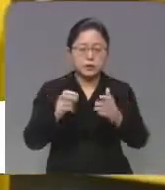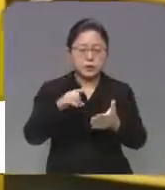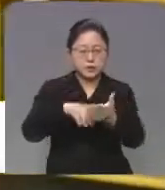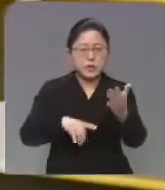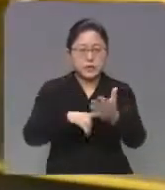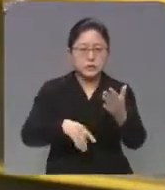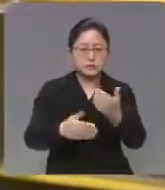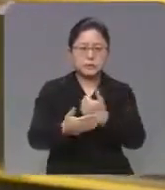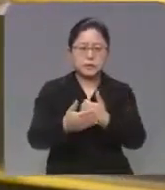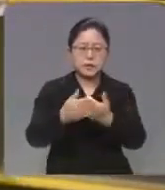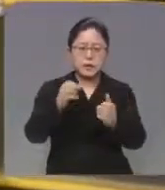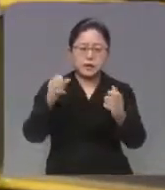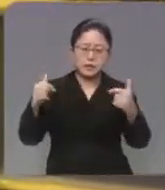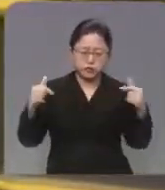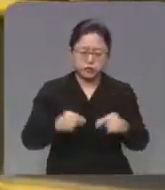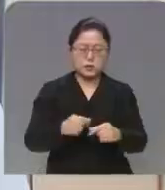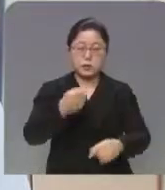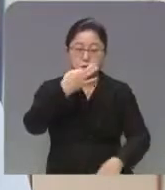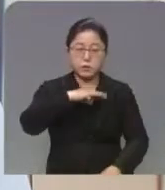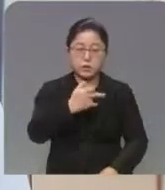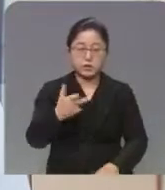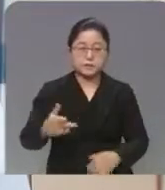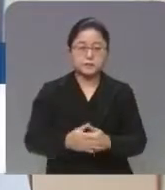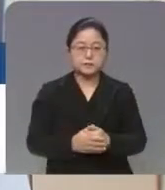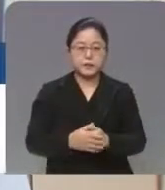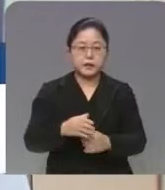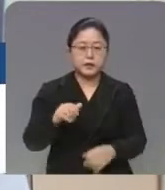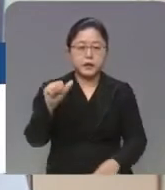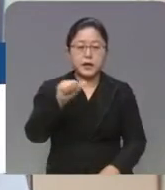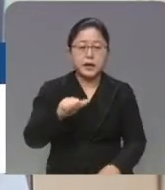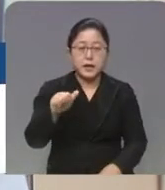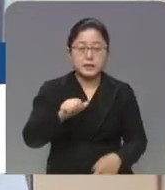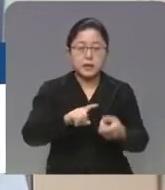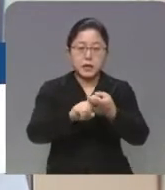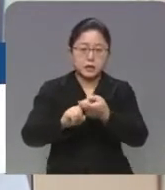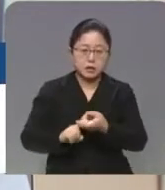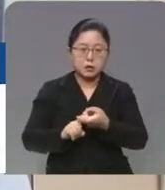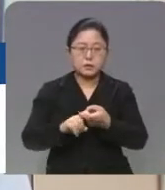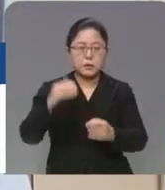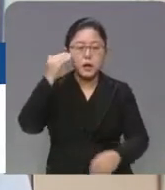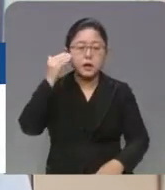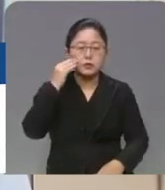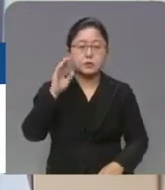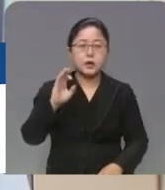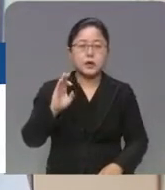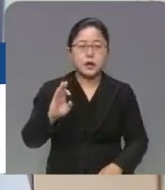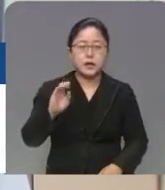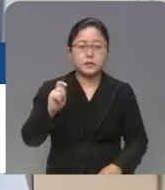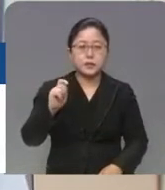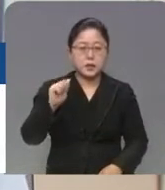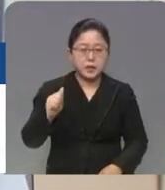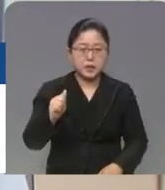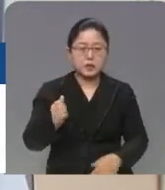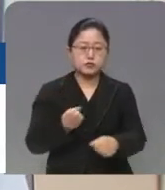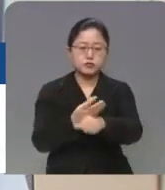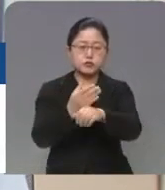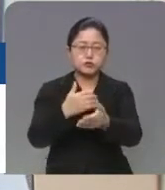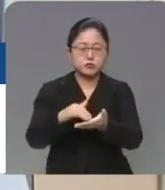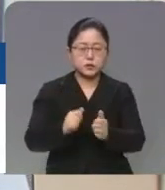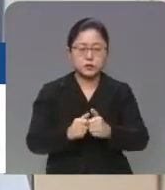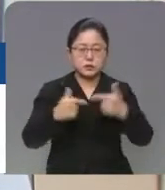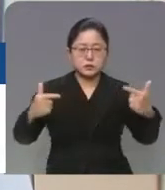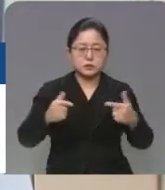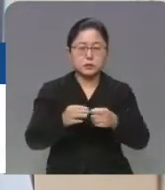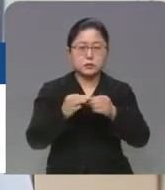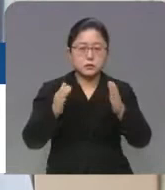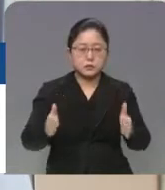효과를 톡톡히 볼 것으로 보입니다. 아세안하고 한국의 FTA 체결한 이후에 수출량이 과거 대비 많이 늘어났거든요. 그런 걸 봤을